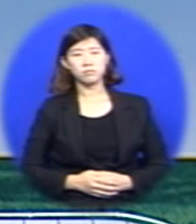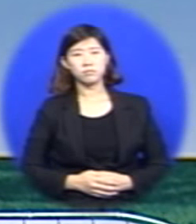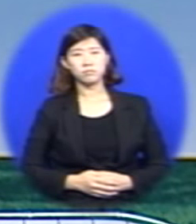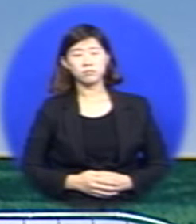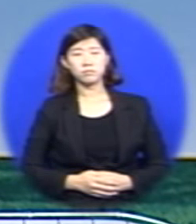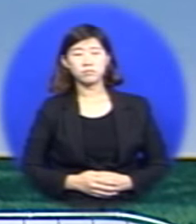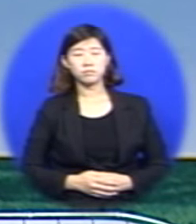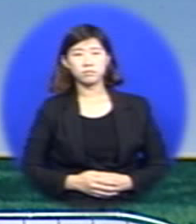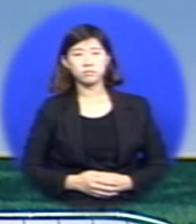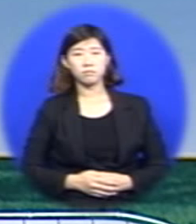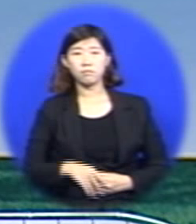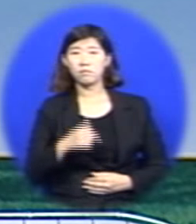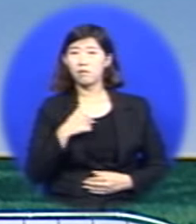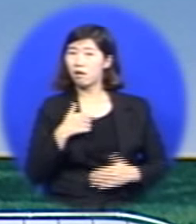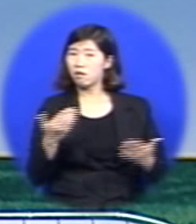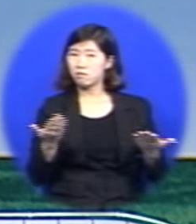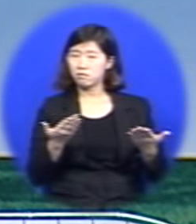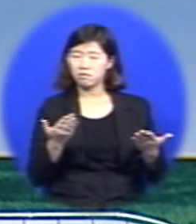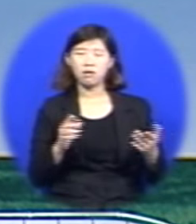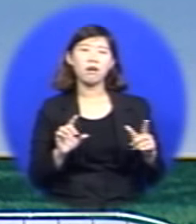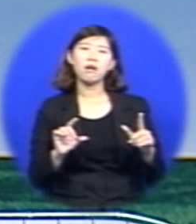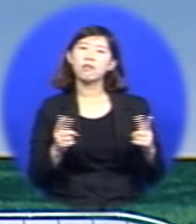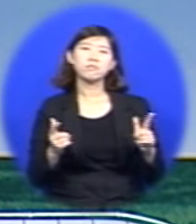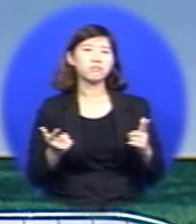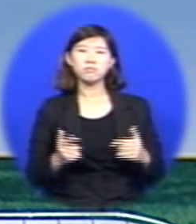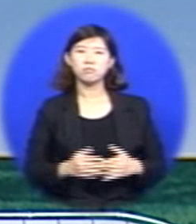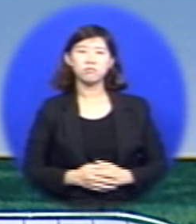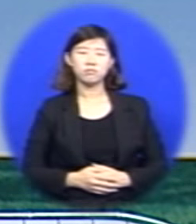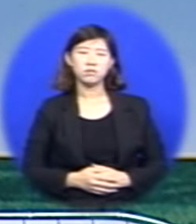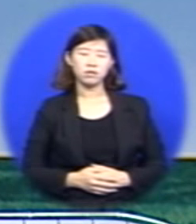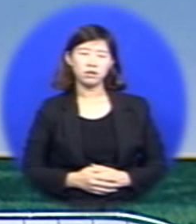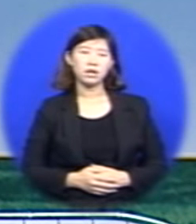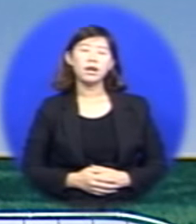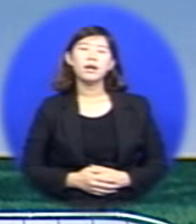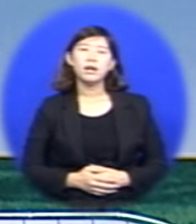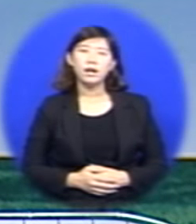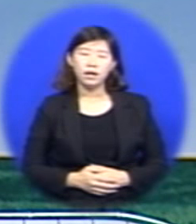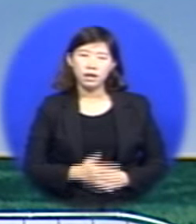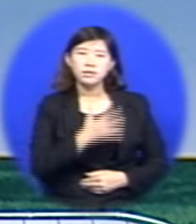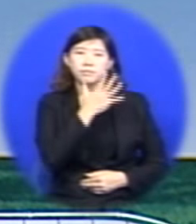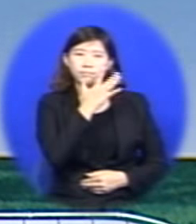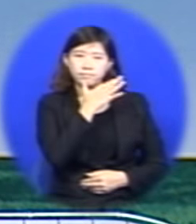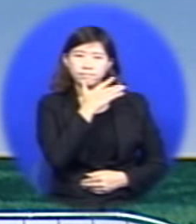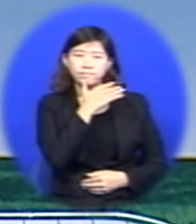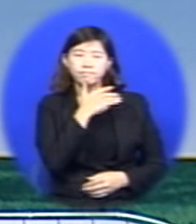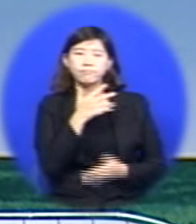이건 제가 하는 일이 아니라고 생각이 들었어요. 주님이신 거죠.